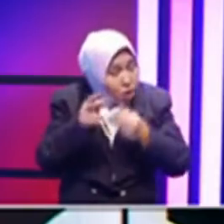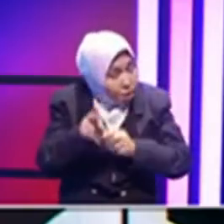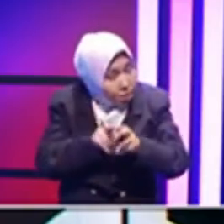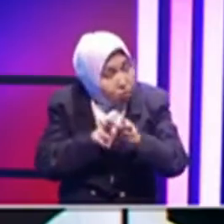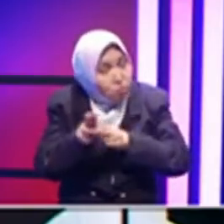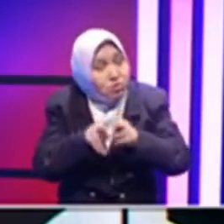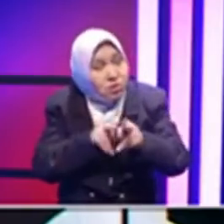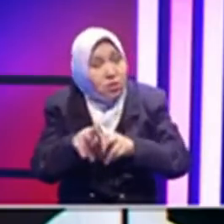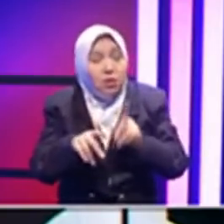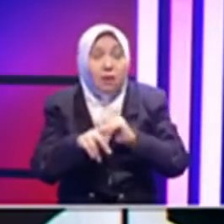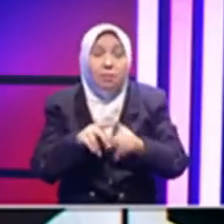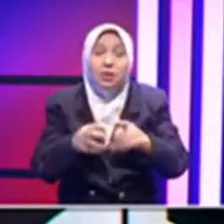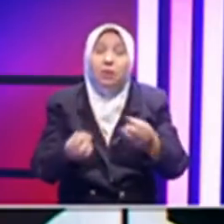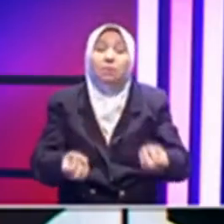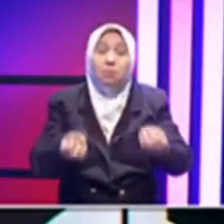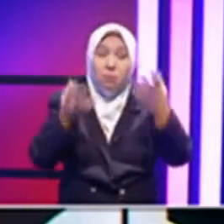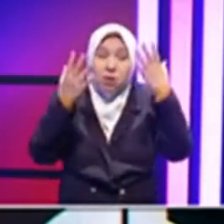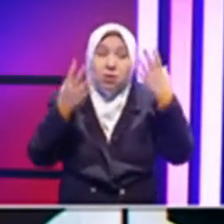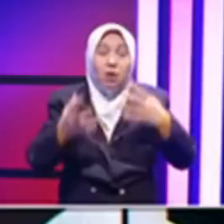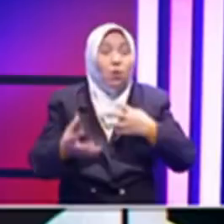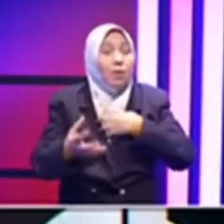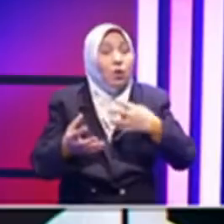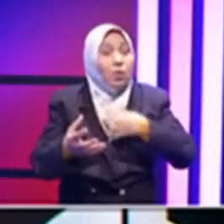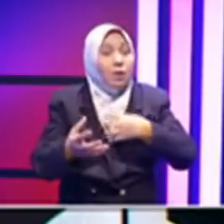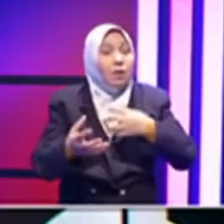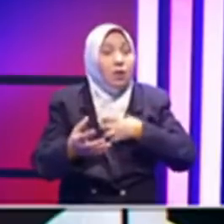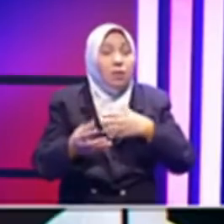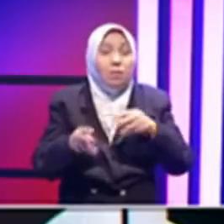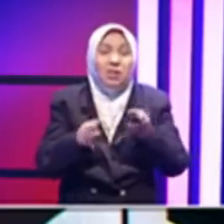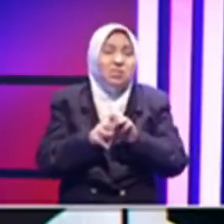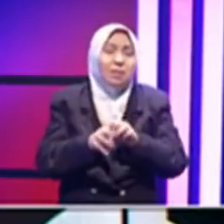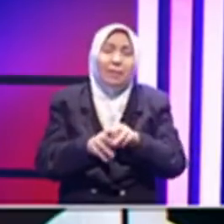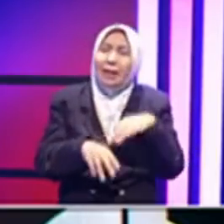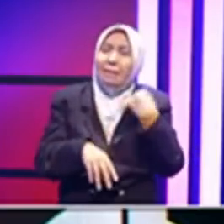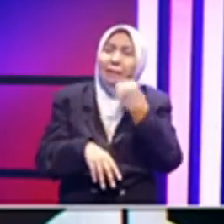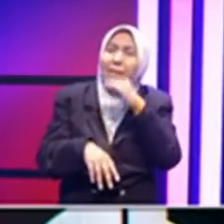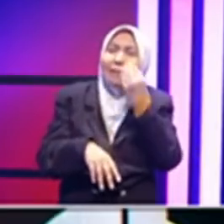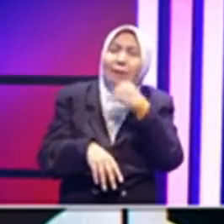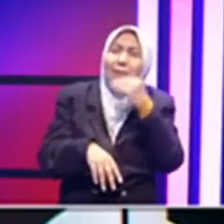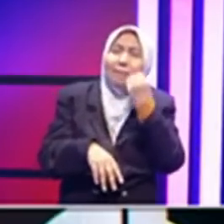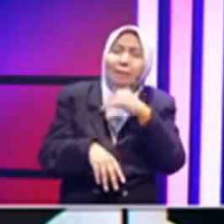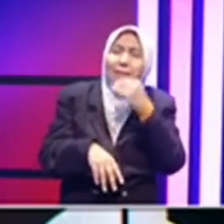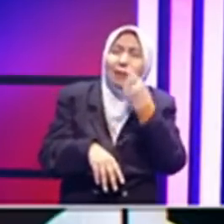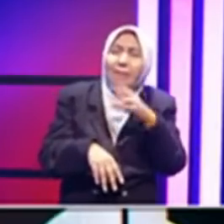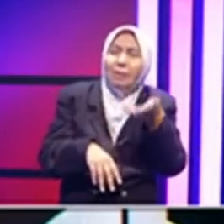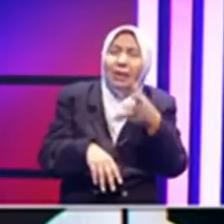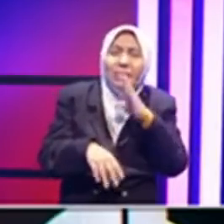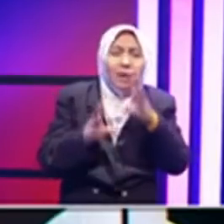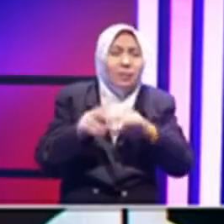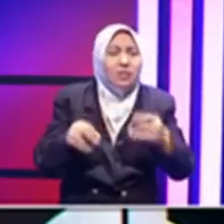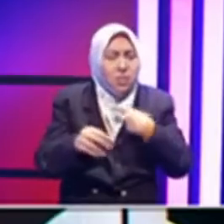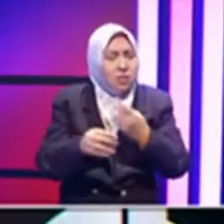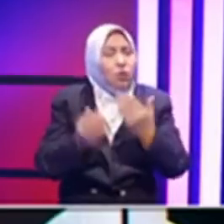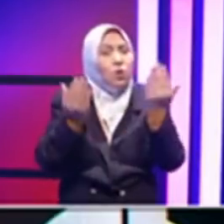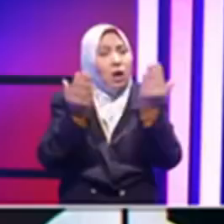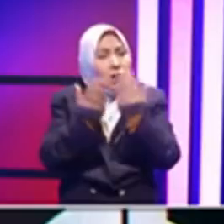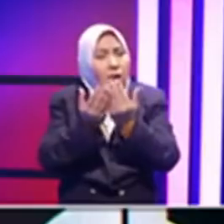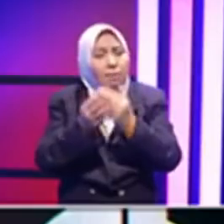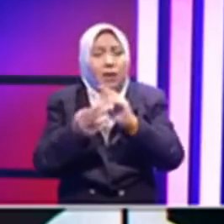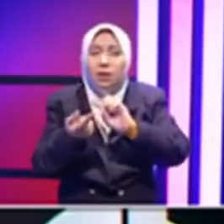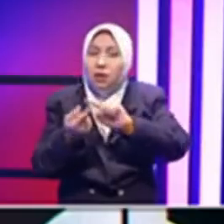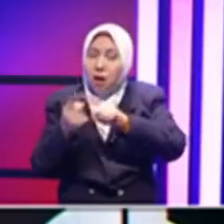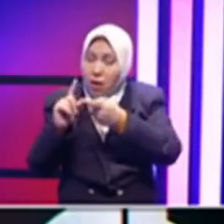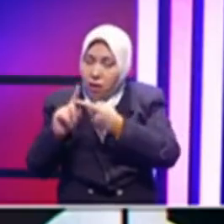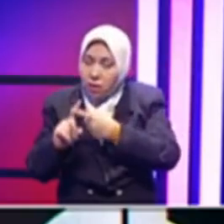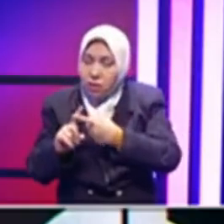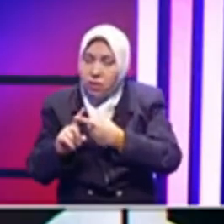kan. Tapi dia banyak dia punya komentar macam tak habis-habis kan. Dia dalam keadaan bingung. Yang kita doakan kepada rakan kita,